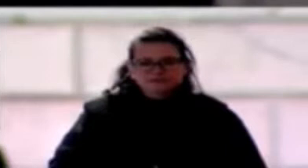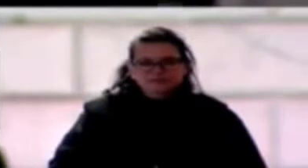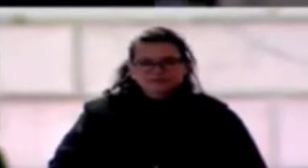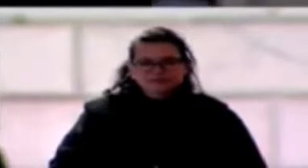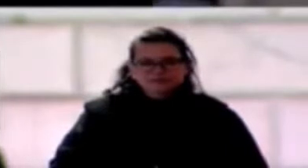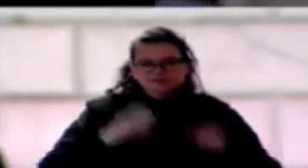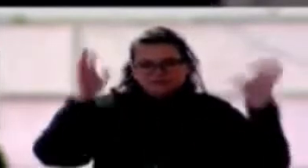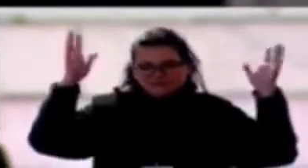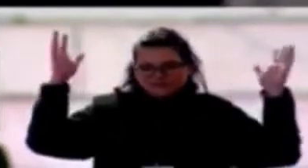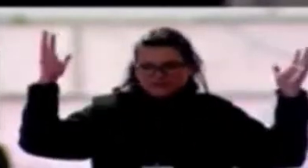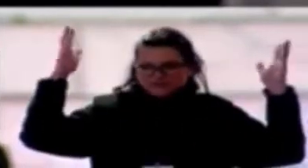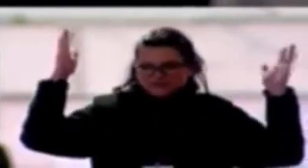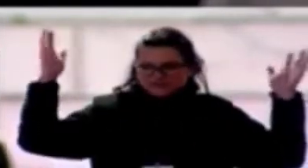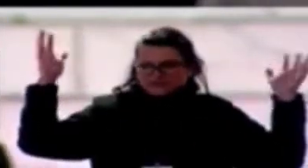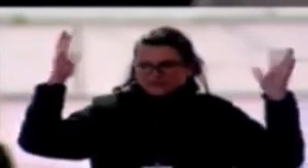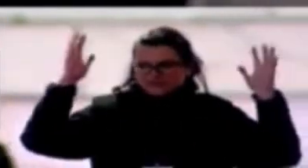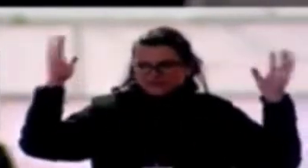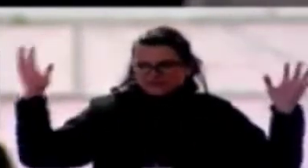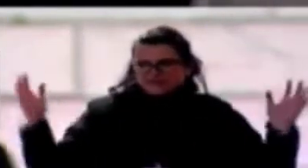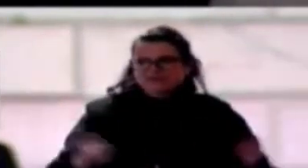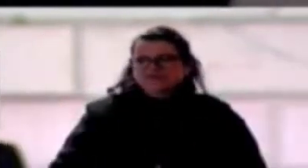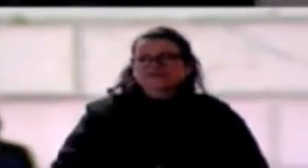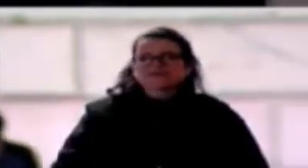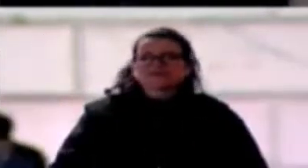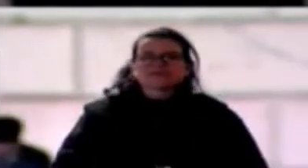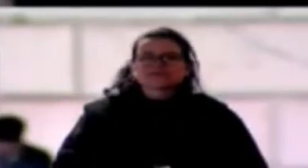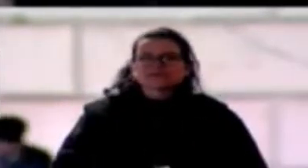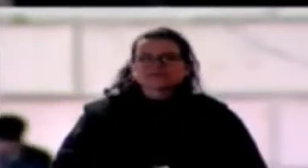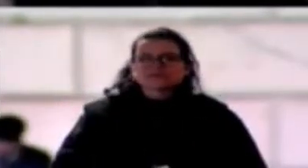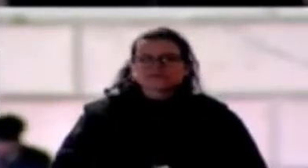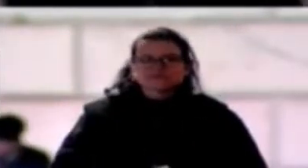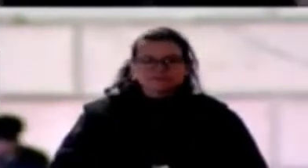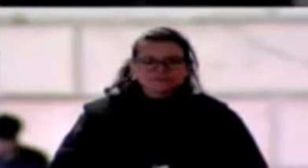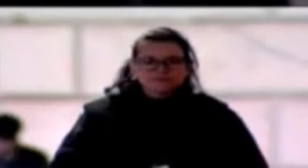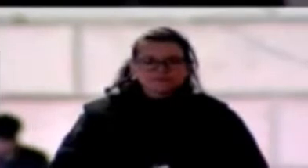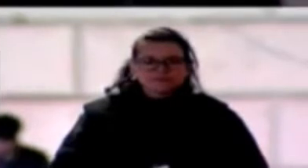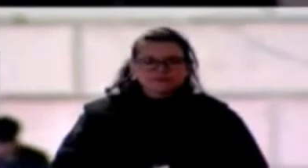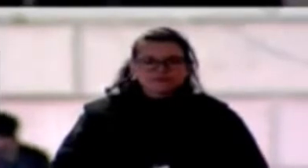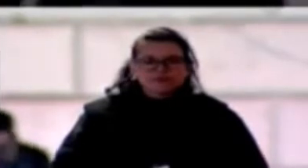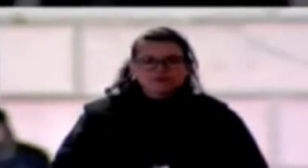Ma io